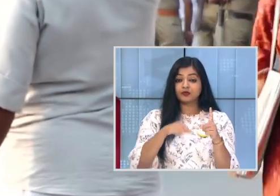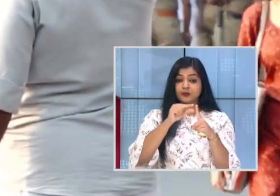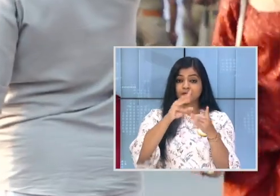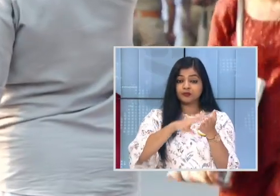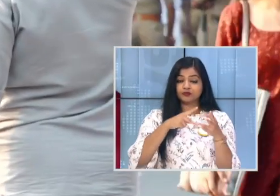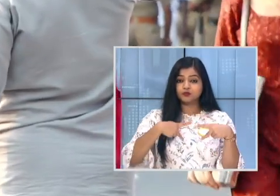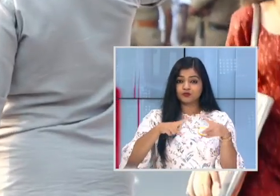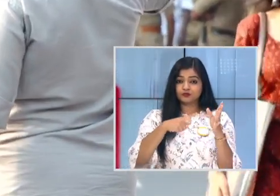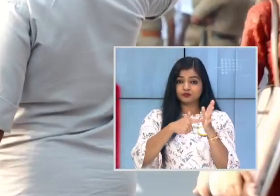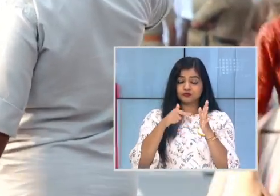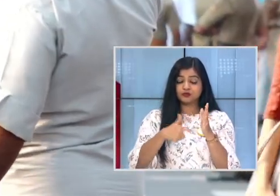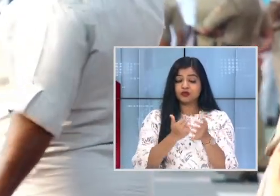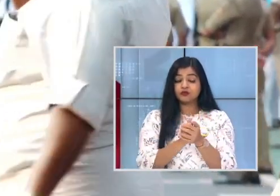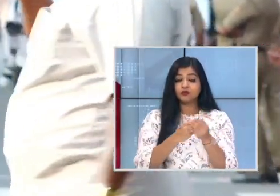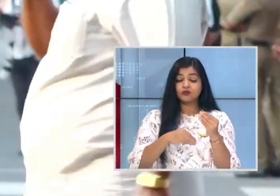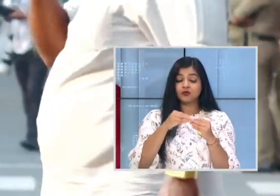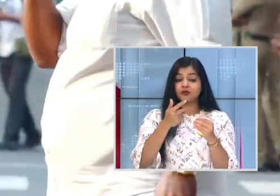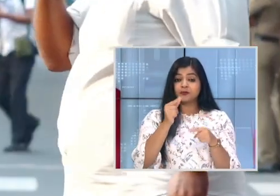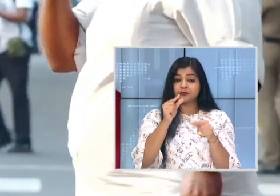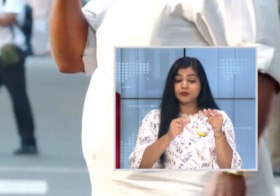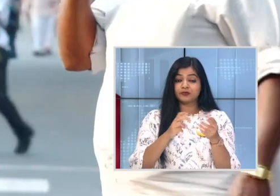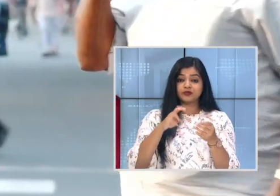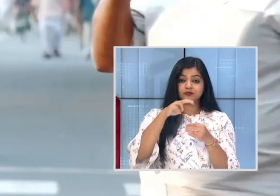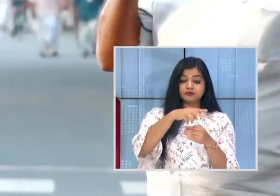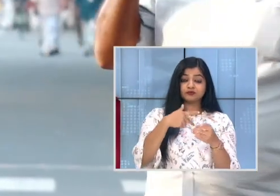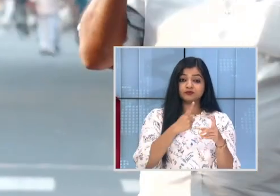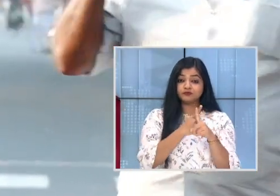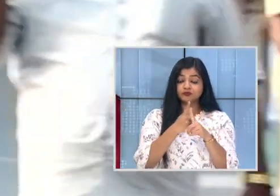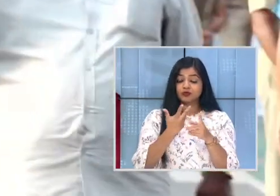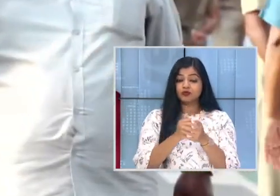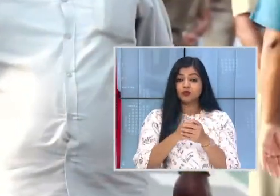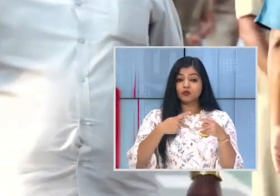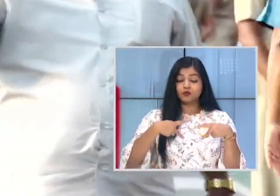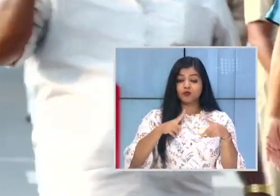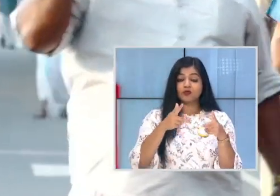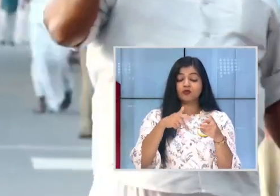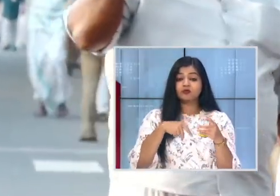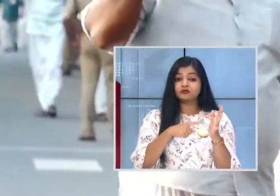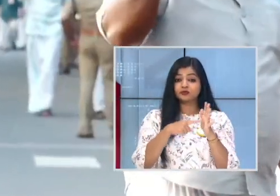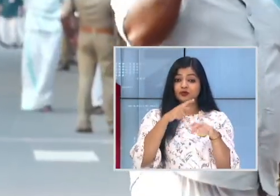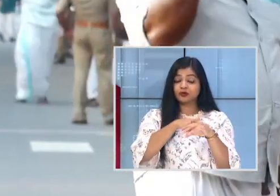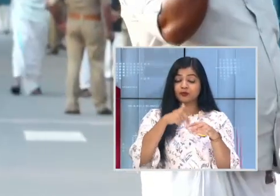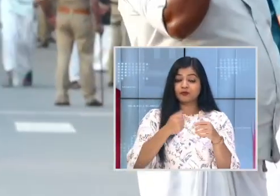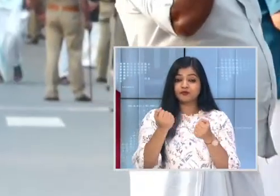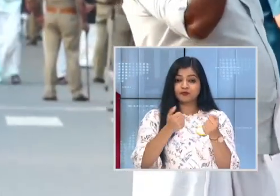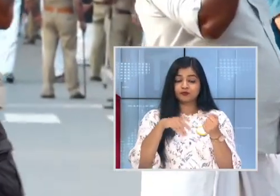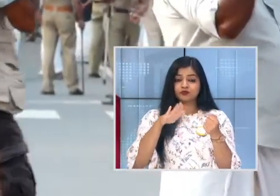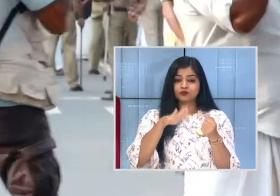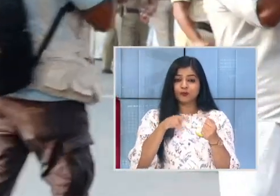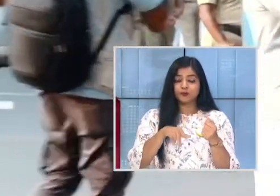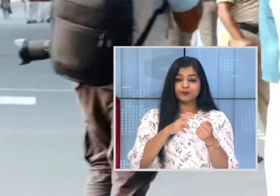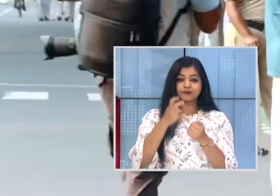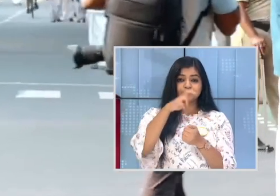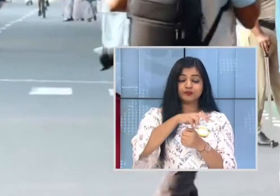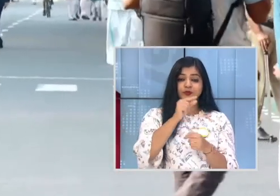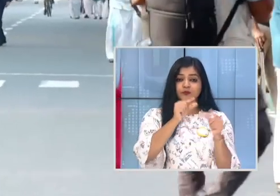അദ്ദേഹത്തിന്റെ റോഡ് ഷോകൾക്കിടയിൽ നാടകീയമായി ആളുകൾക്കിടയിലേക്ക് ഇറങ്ങുകയും തുറന്ന വാഹനങ്ങളിൽ നിന്ന് ഇറങ്ങി നടക്കുകയും ഒക്കെ ചെയ്യുന്നത് പലപ്പോഴും നമ്മൾ കണ്ടിട്ടുണ്ട്. ആ